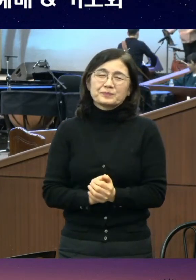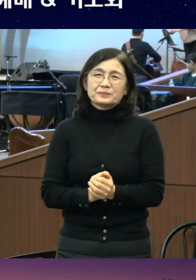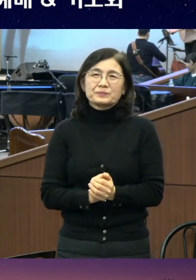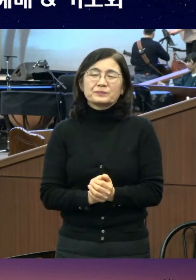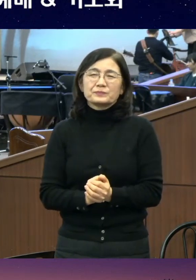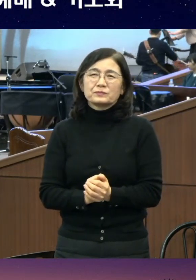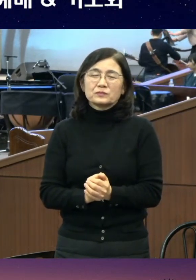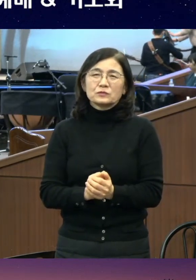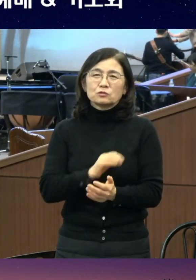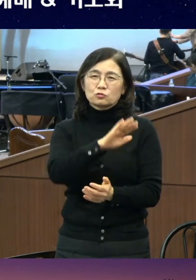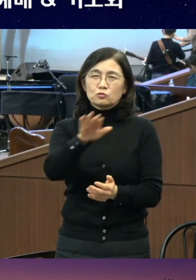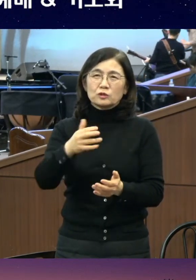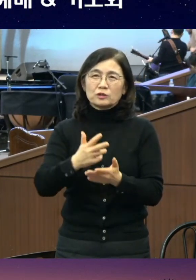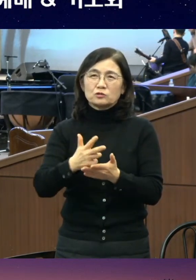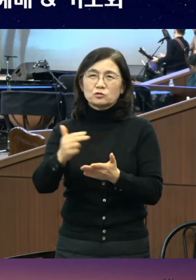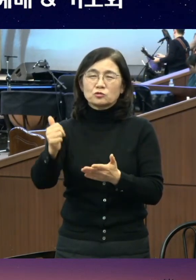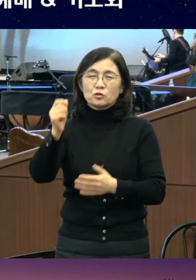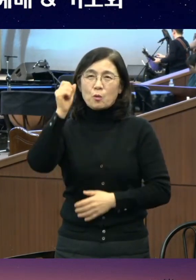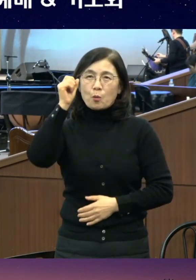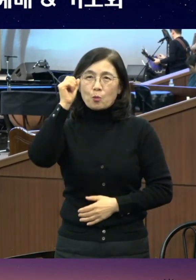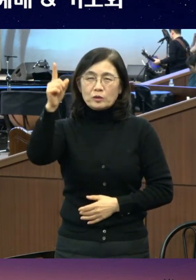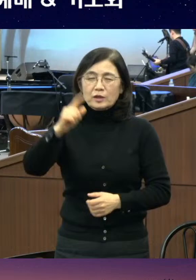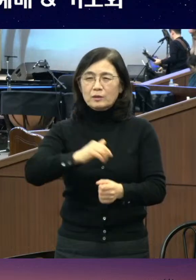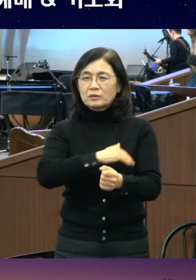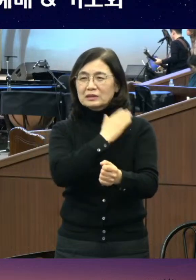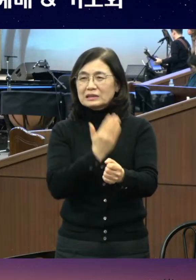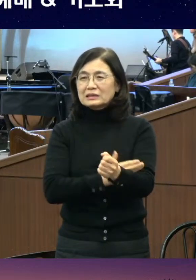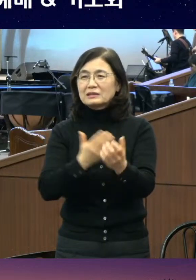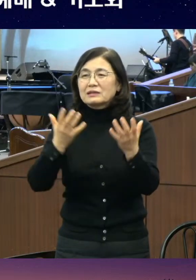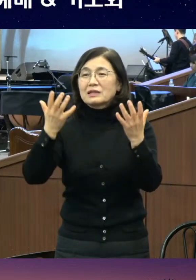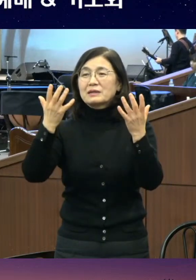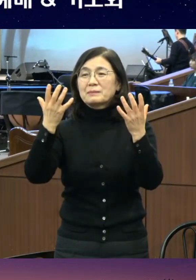위대하며 능력이 많으시도다. 우리 찬양합시다.